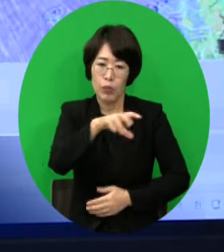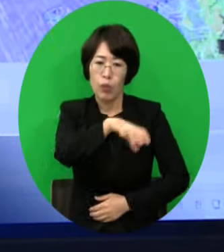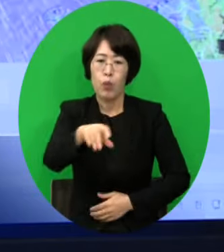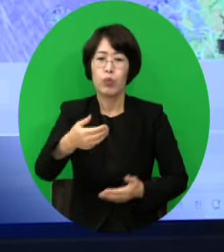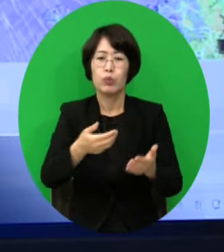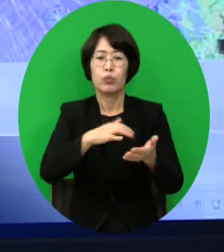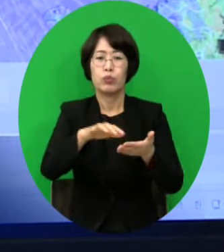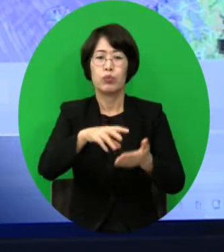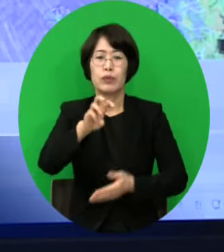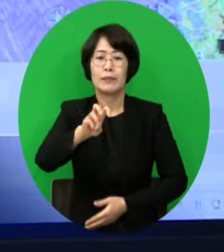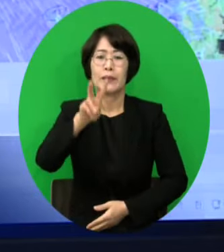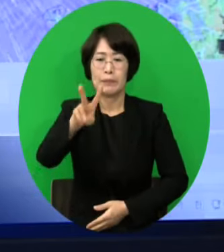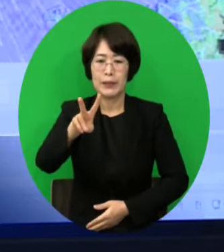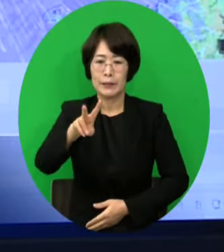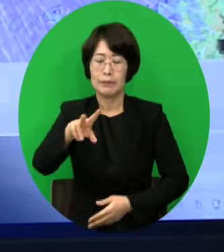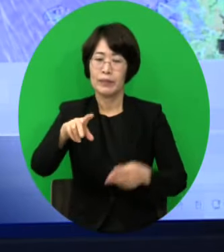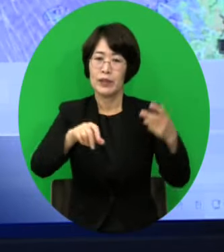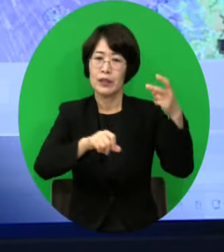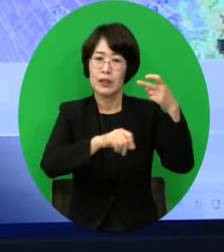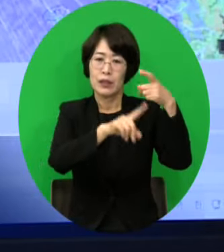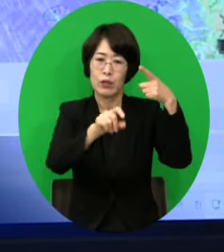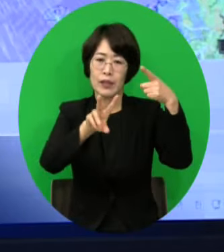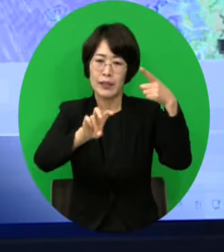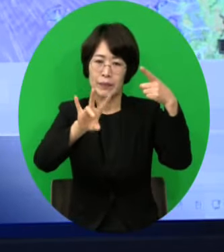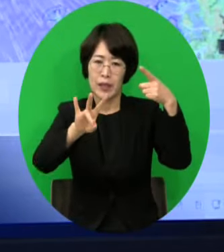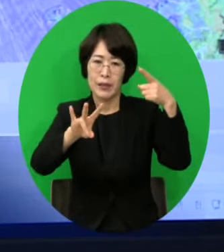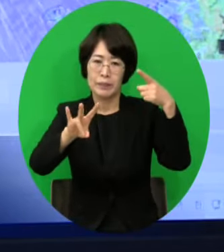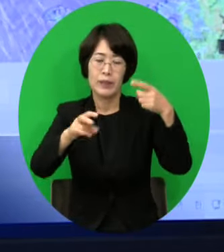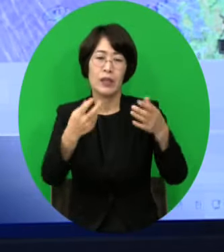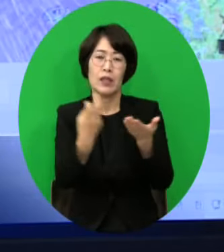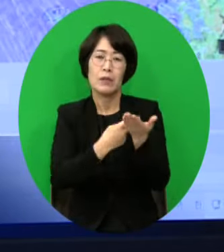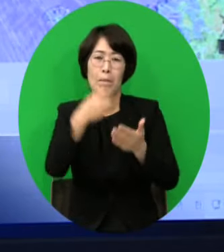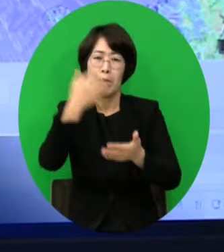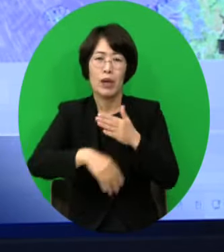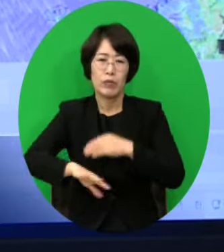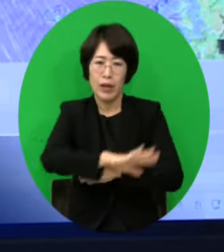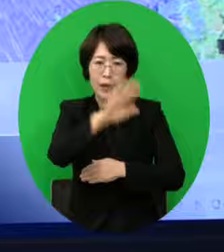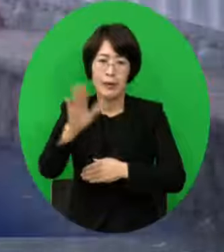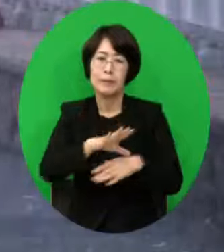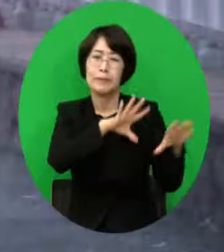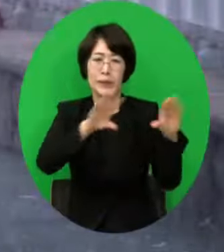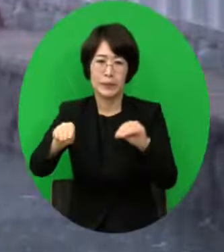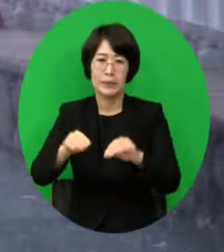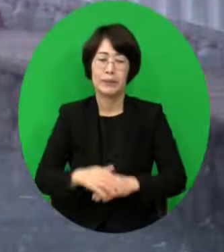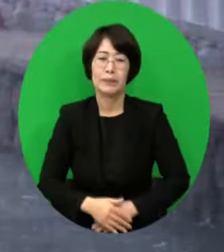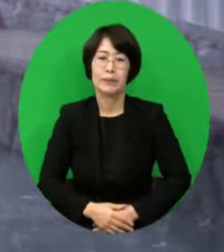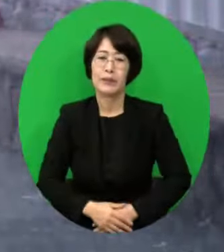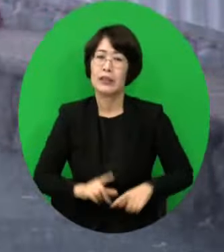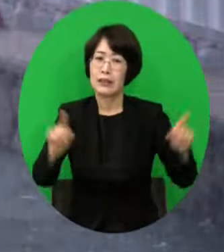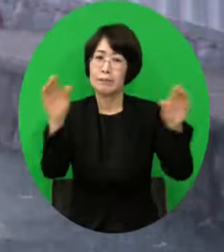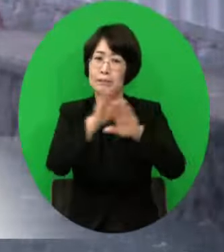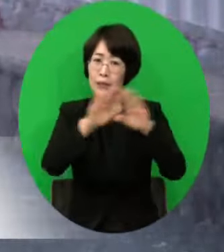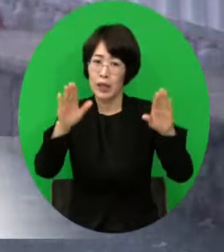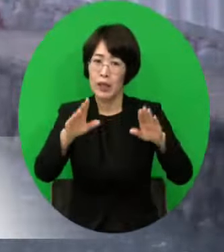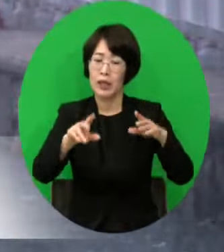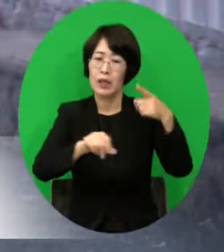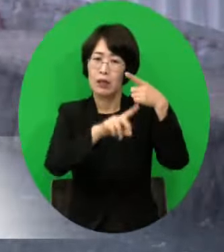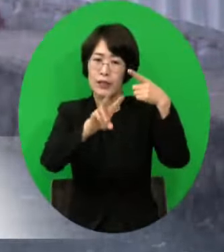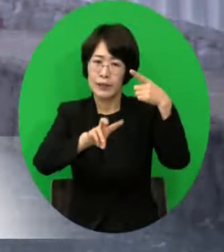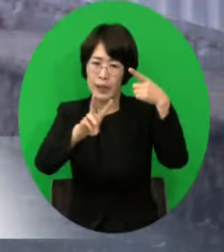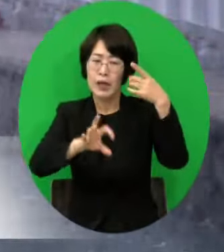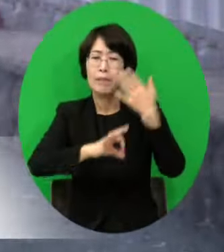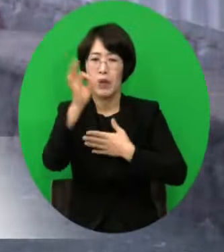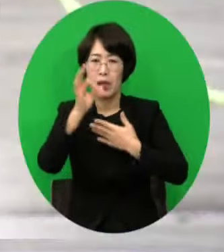중이며 24일까지 제주 항로를 제외한 모든 항로는 통제가 유지될 것으로 예상됩니다. 기상청은 24일